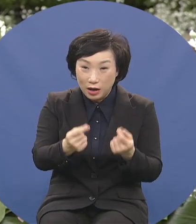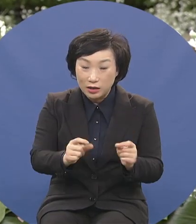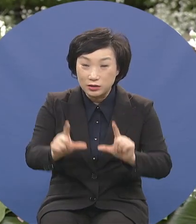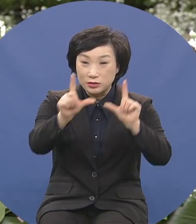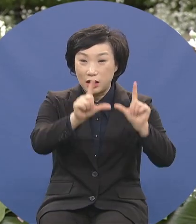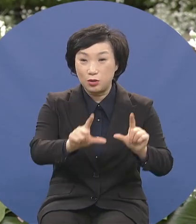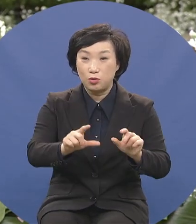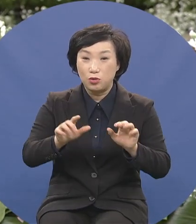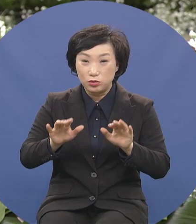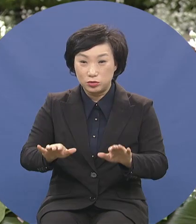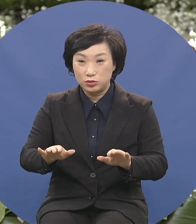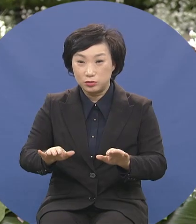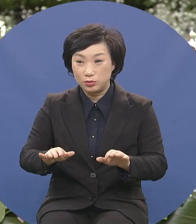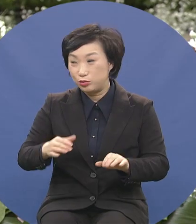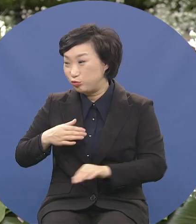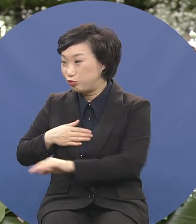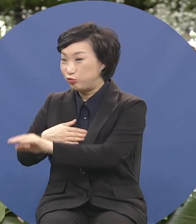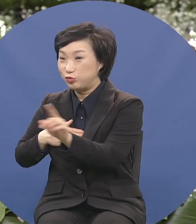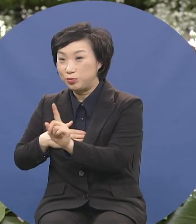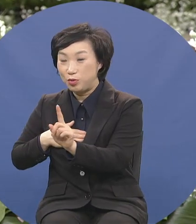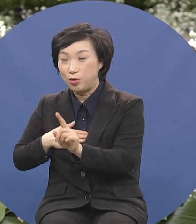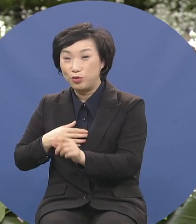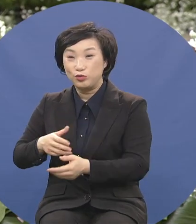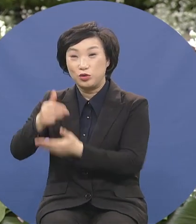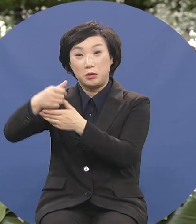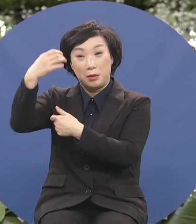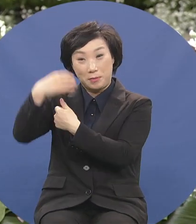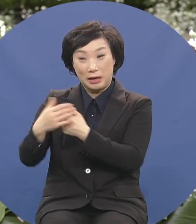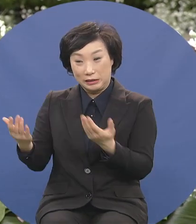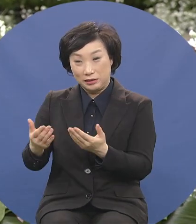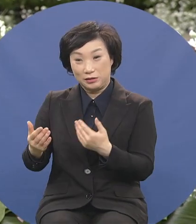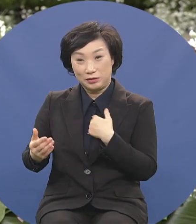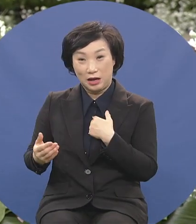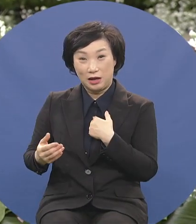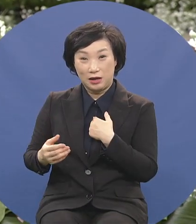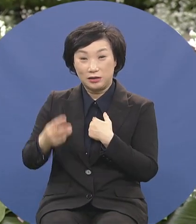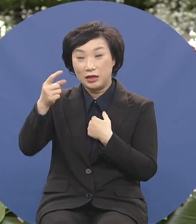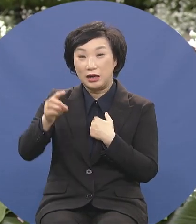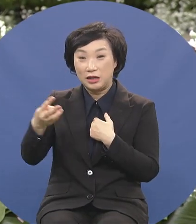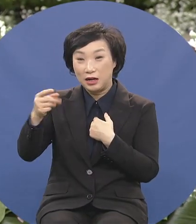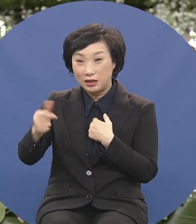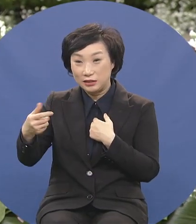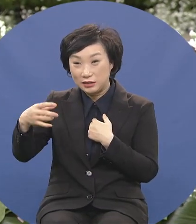되고, 우리는 주께서 주신 사명 달란트,